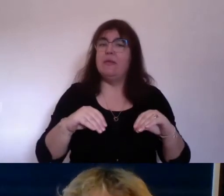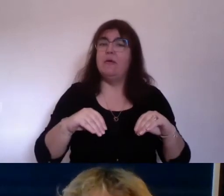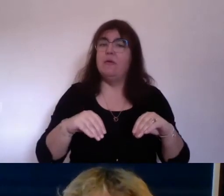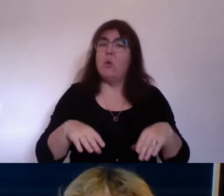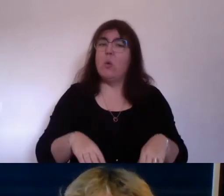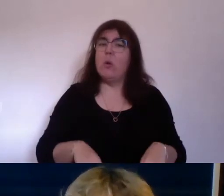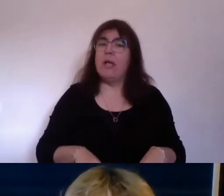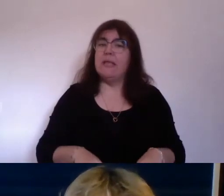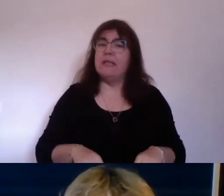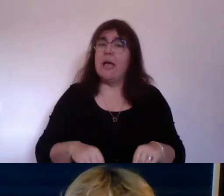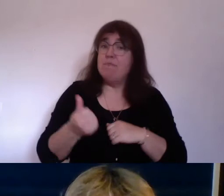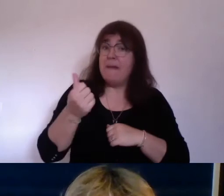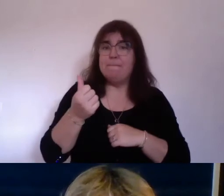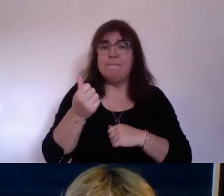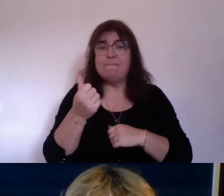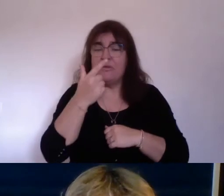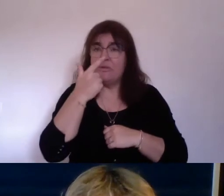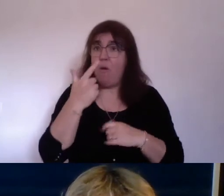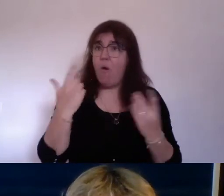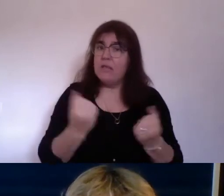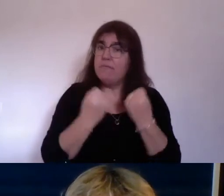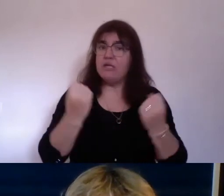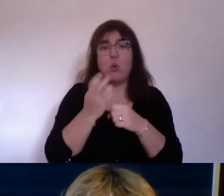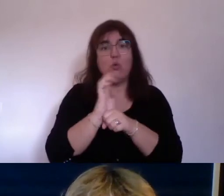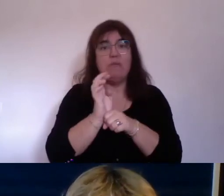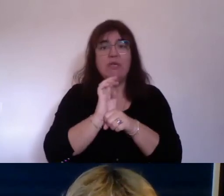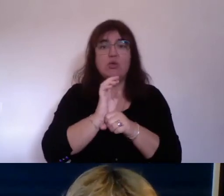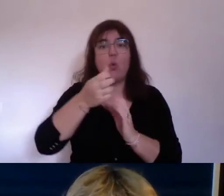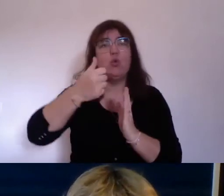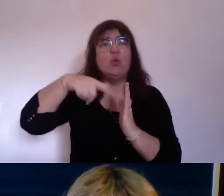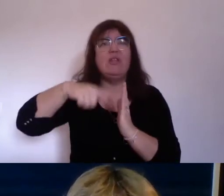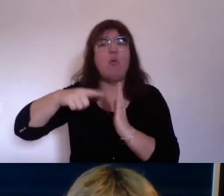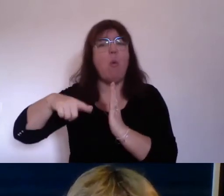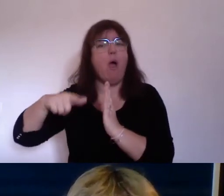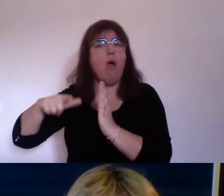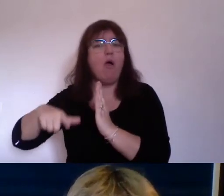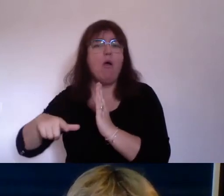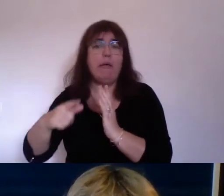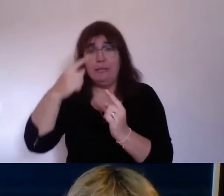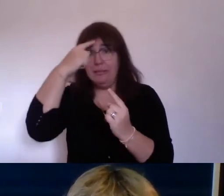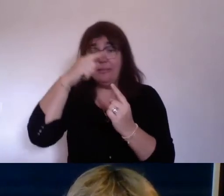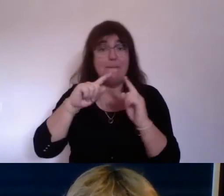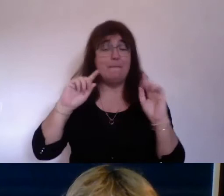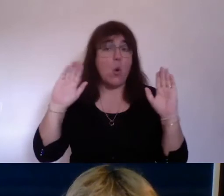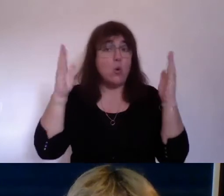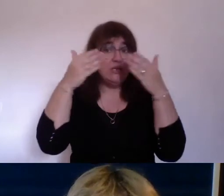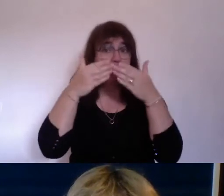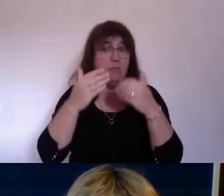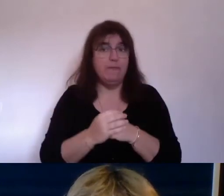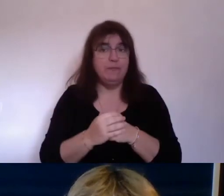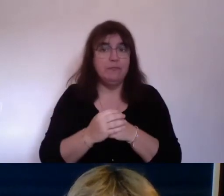même autiste, et donc elle va animer une émission sur l'autisme tous les 2 mois, je crois. Voilà, donc si quelqu'un peut proposer une émission dès l'instant que ça fait sens.